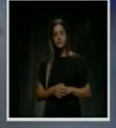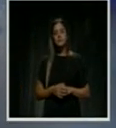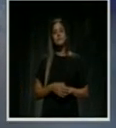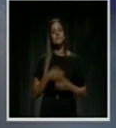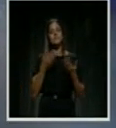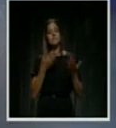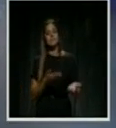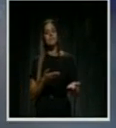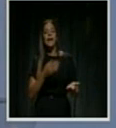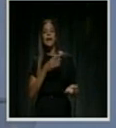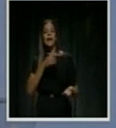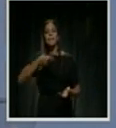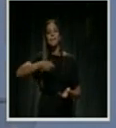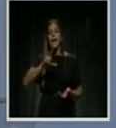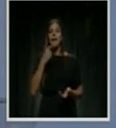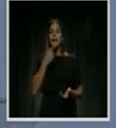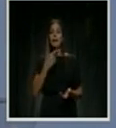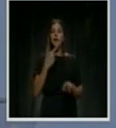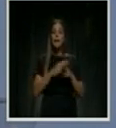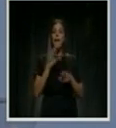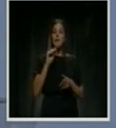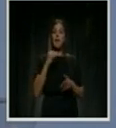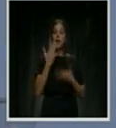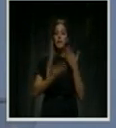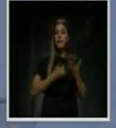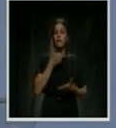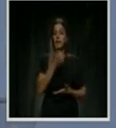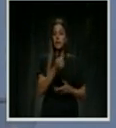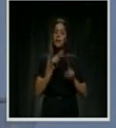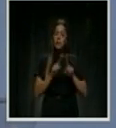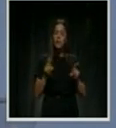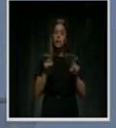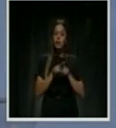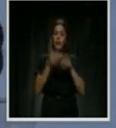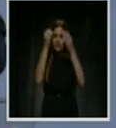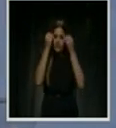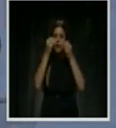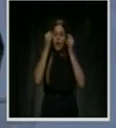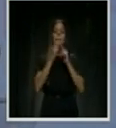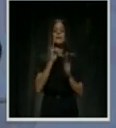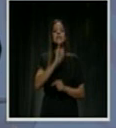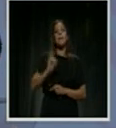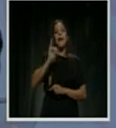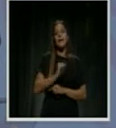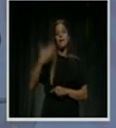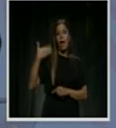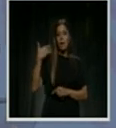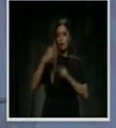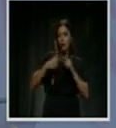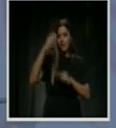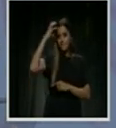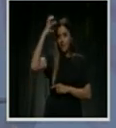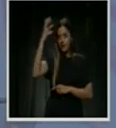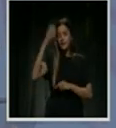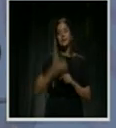l-istrajt li sar ħafna ġiet imma fl-istess waqt qiegħed jitgħallem mill-iżbalji tal-passat dan fir-rigward tal-governanza tajba.